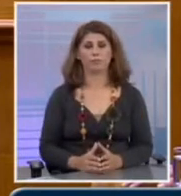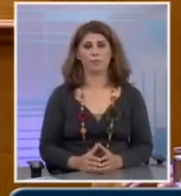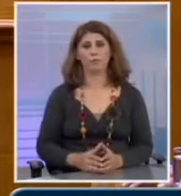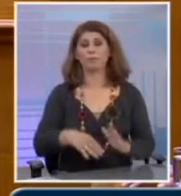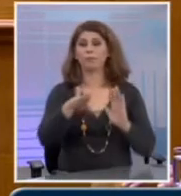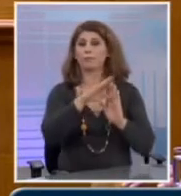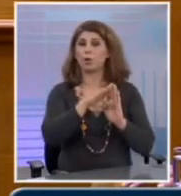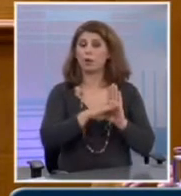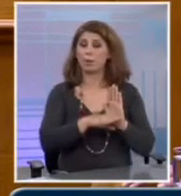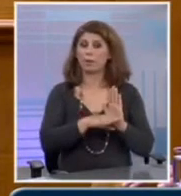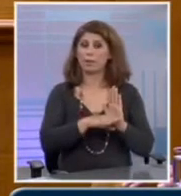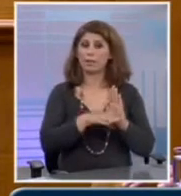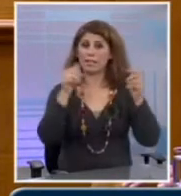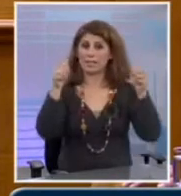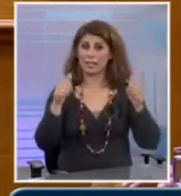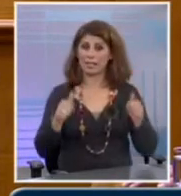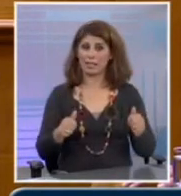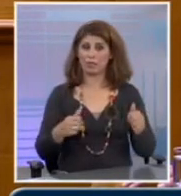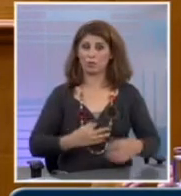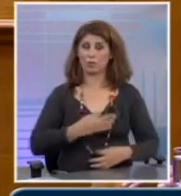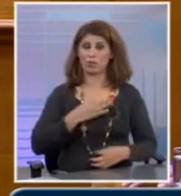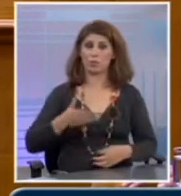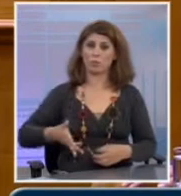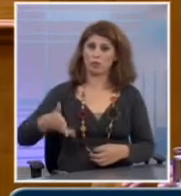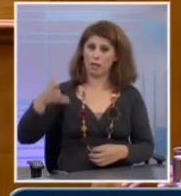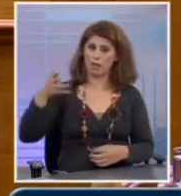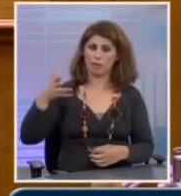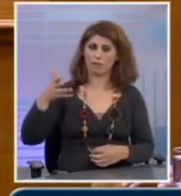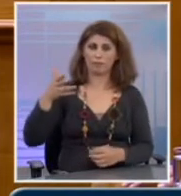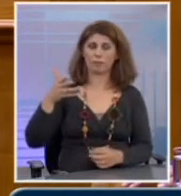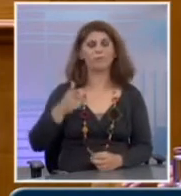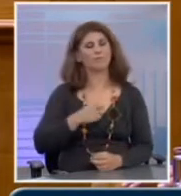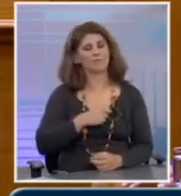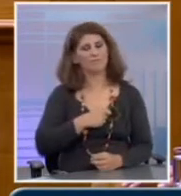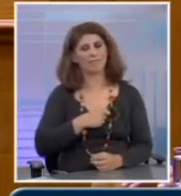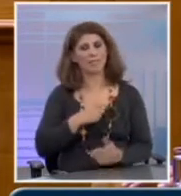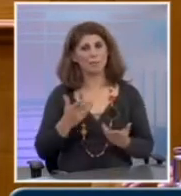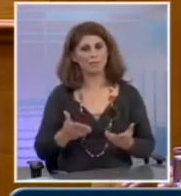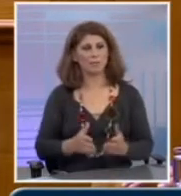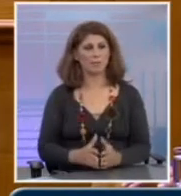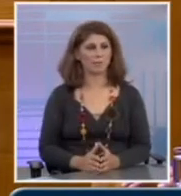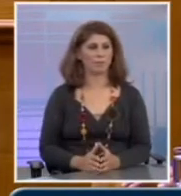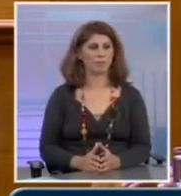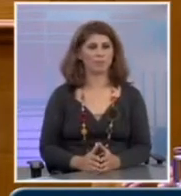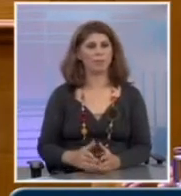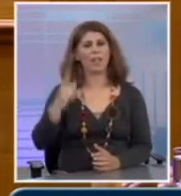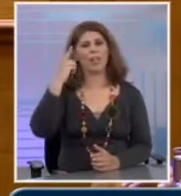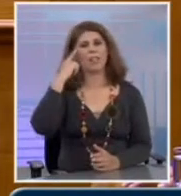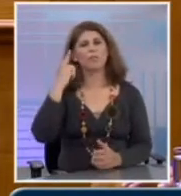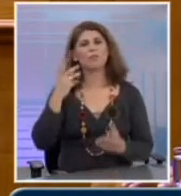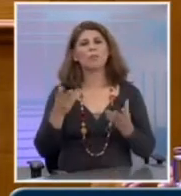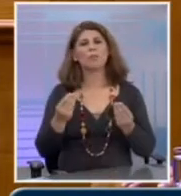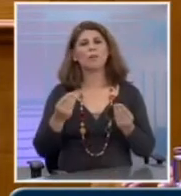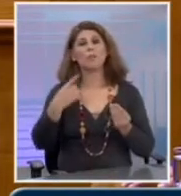προγραμματικές εξαγγελίες του κυρίου Μητσοτάκη, πιστέψτε με, θυμίζουν πάρα πολύ